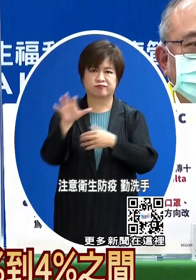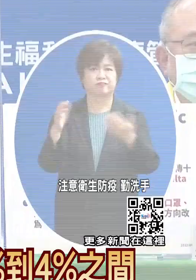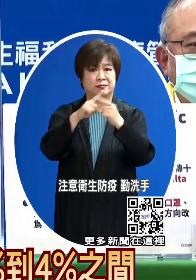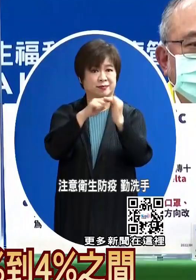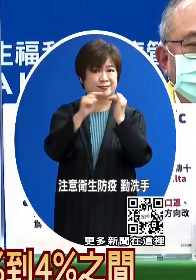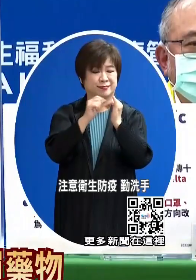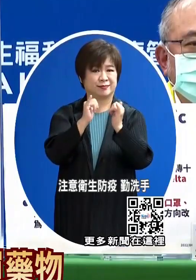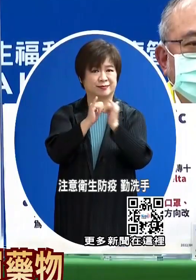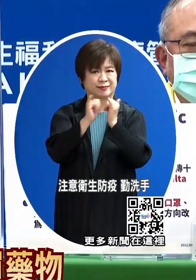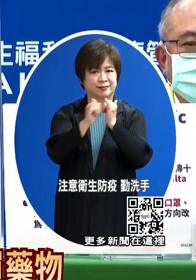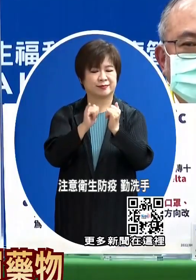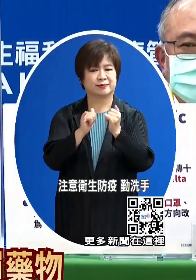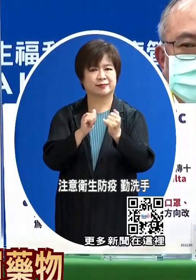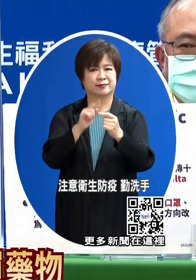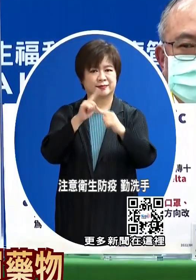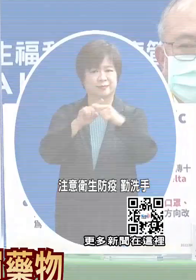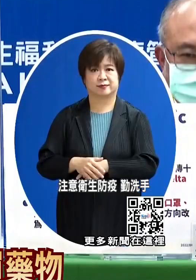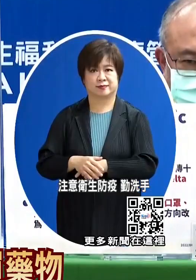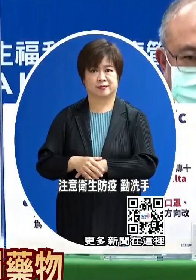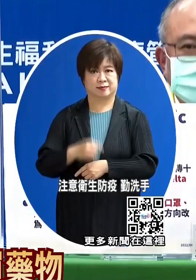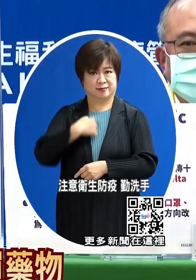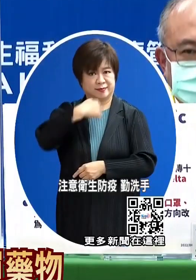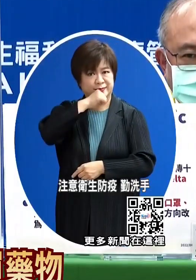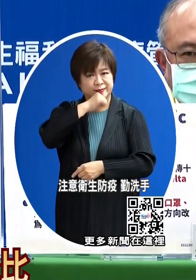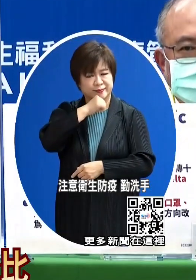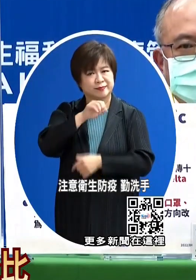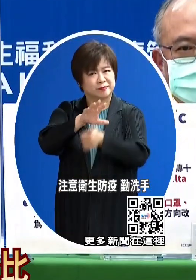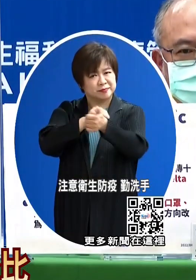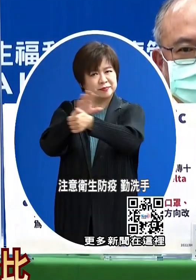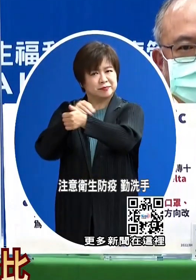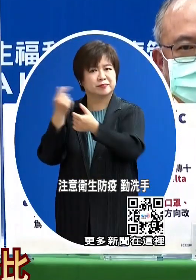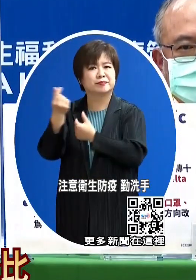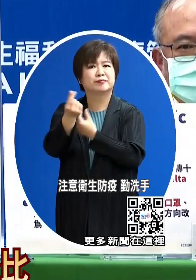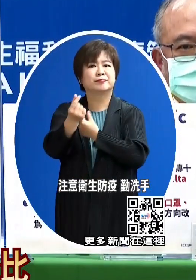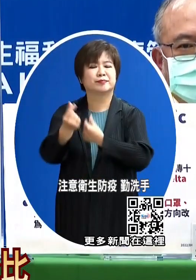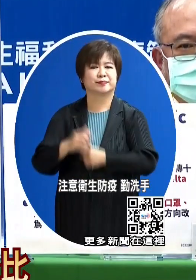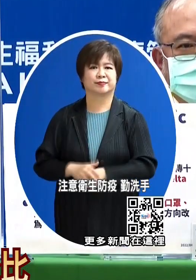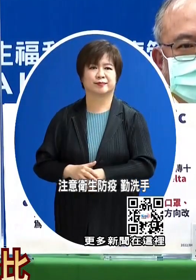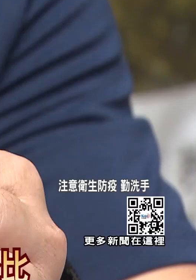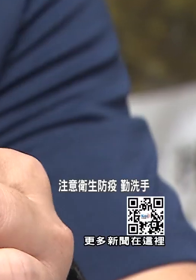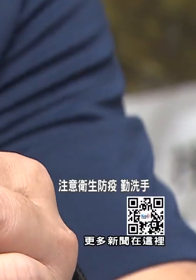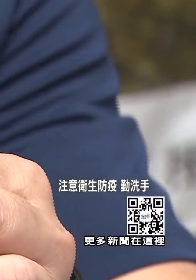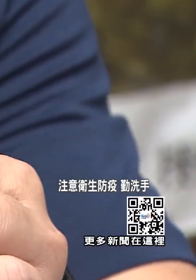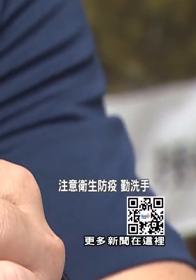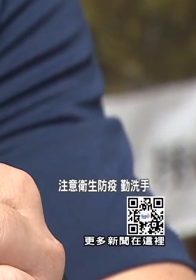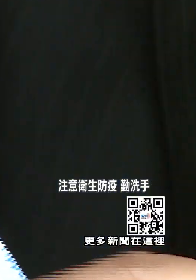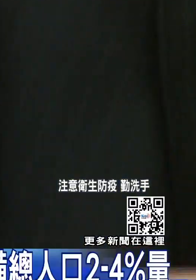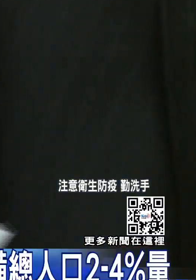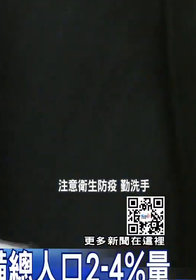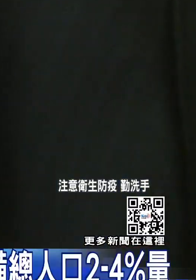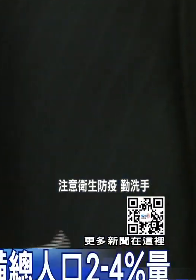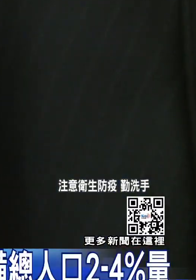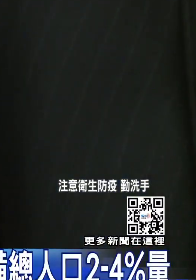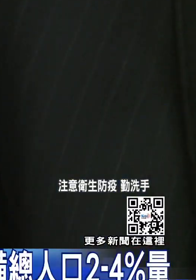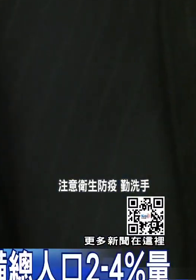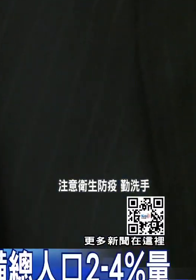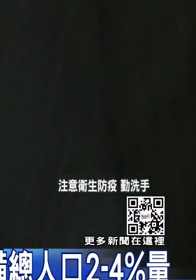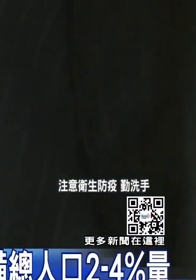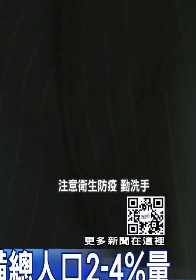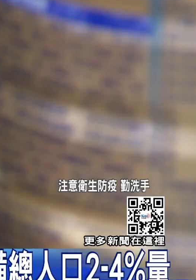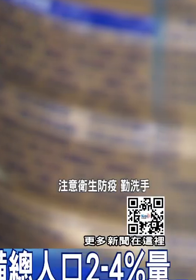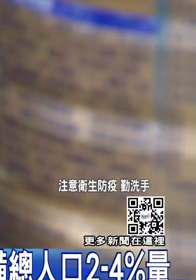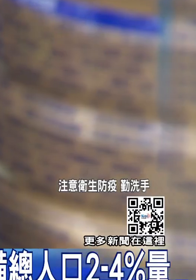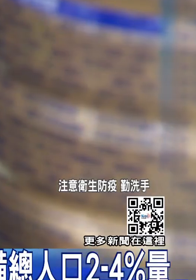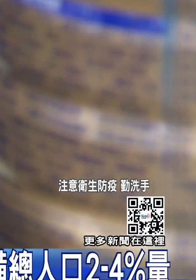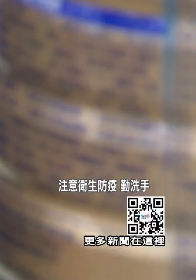2%到4%之间。那未来我们在购买药物也以这样的一个百分比作为努力的方向， 一切备妥，我们才能把新冠当